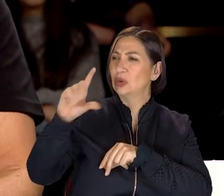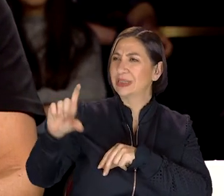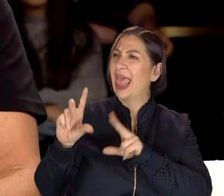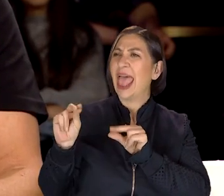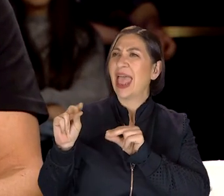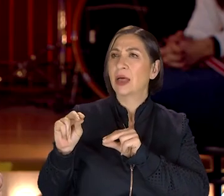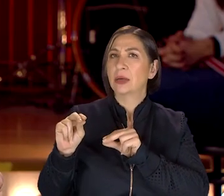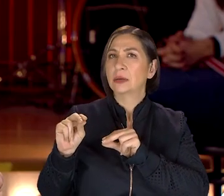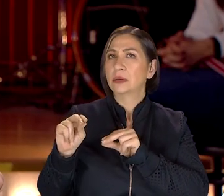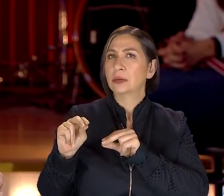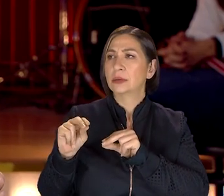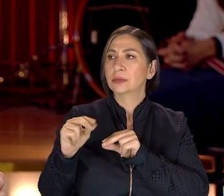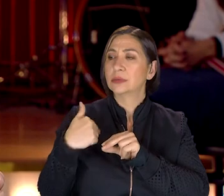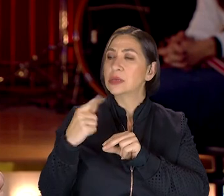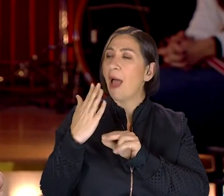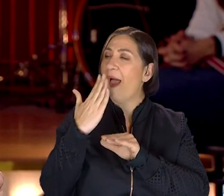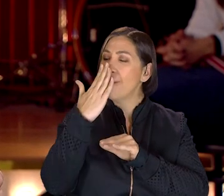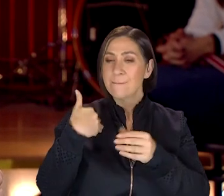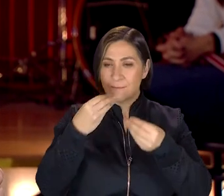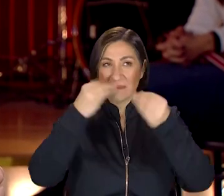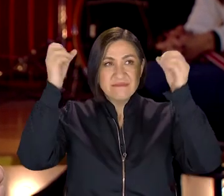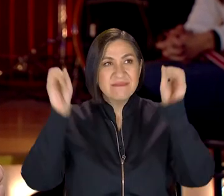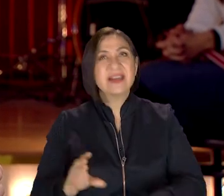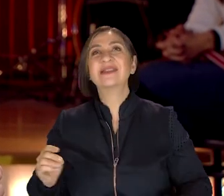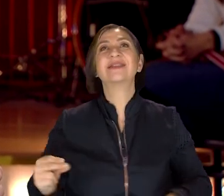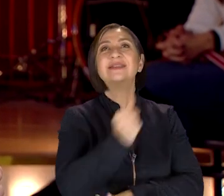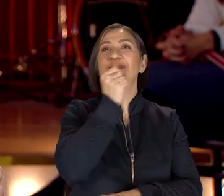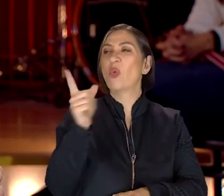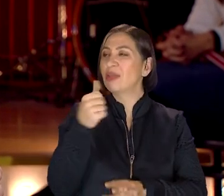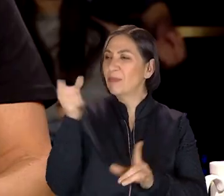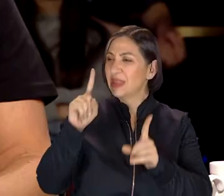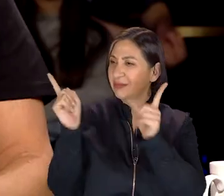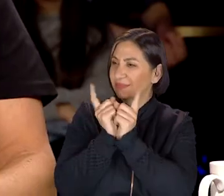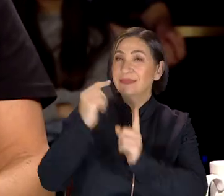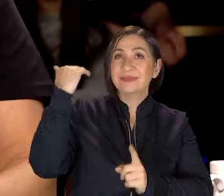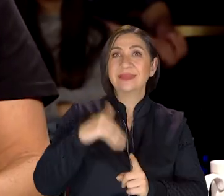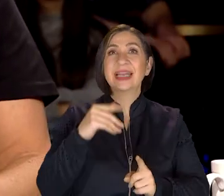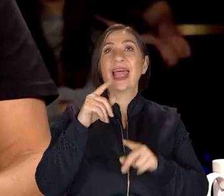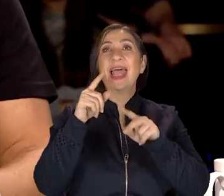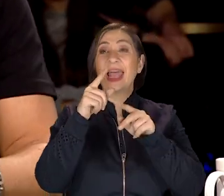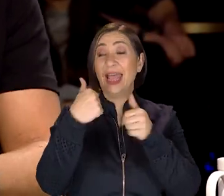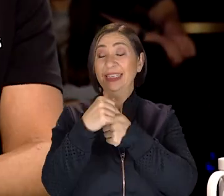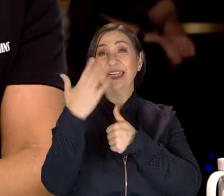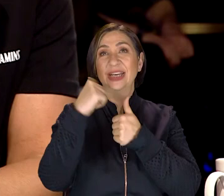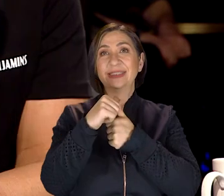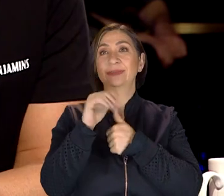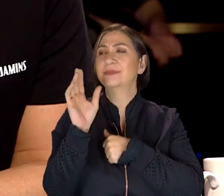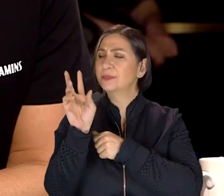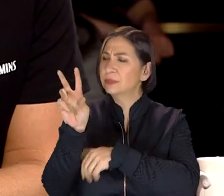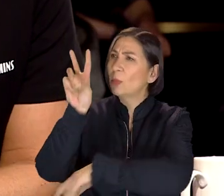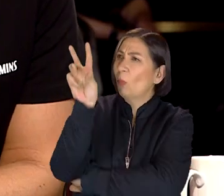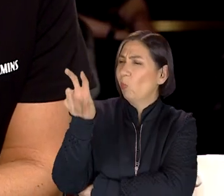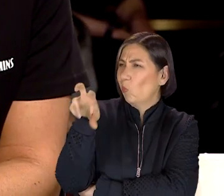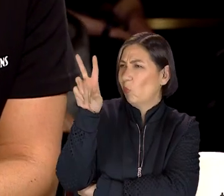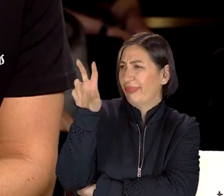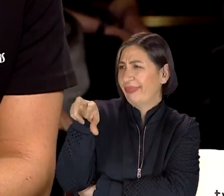dedim. Ben masadan kalkardım. O adamla artık hiçbir şey yapmadı. İşte Emine nezaketen böyle yaptı. Şöyle baktı baktı bana.